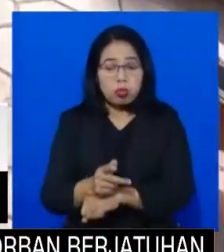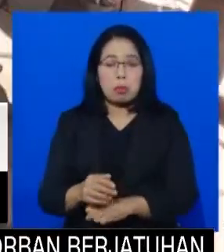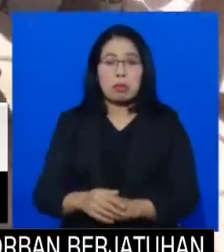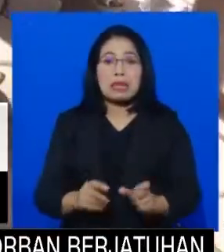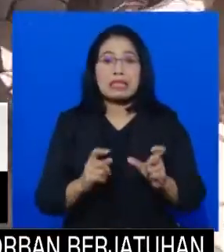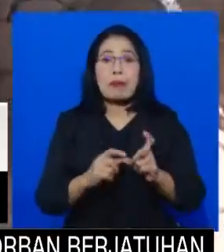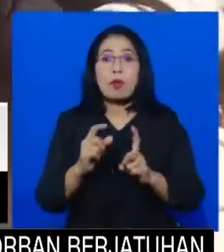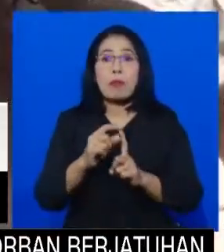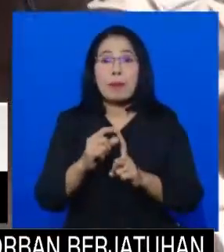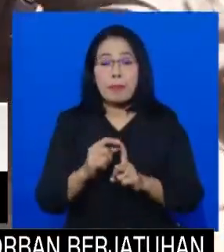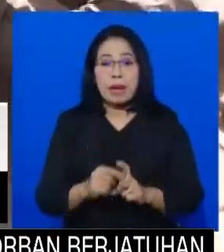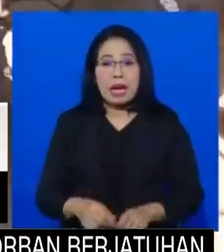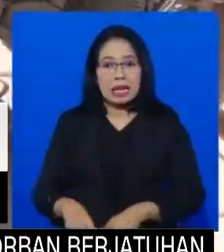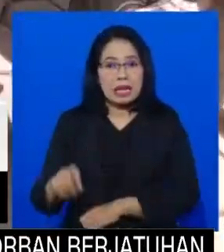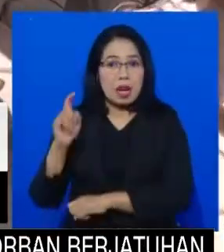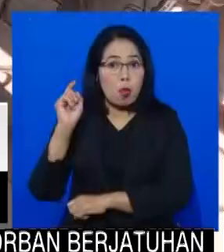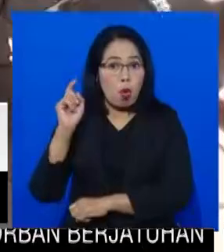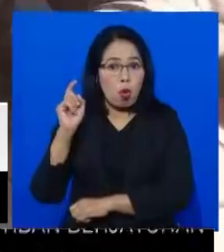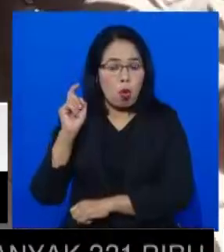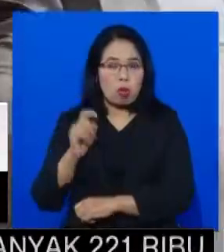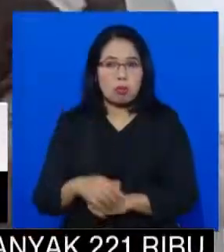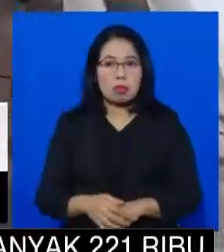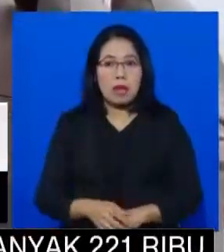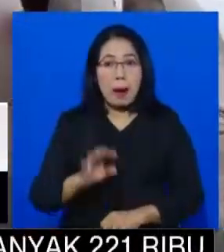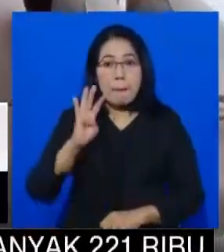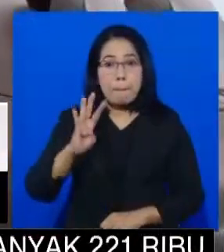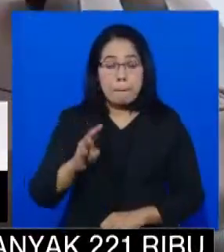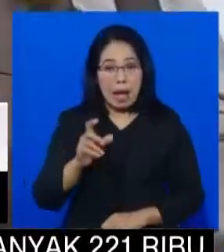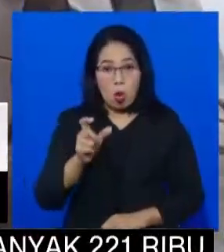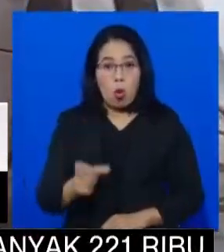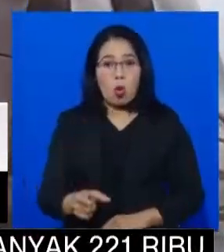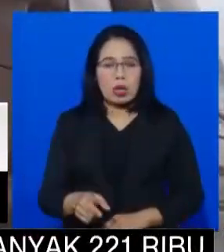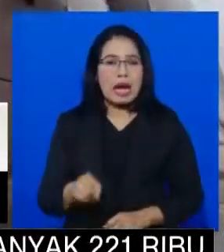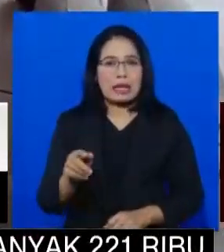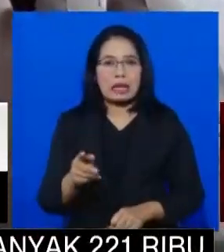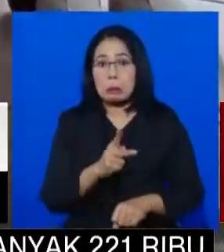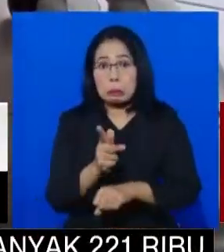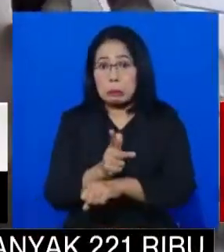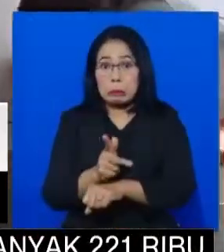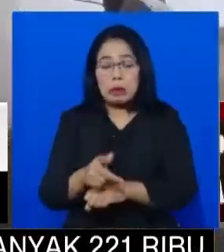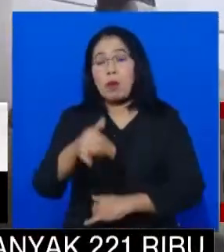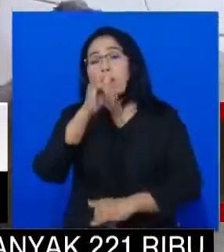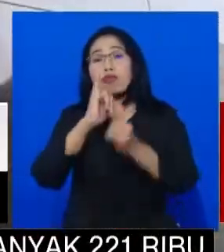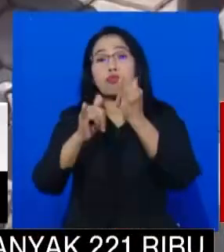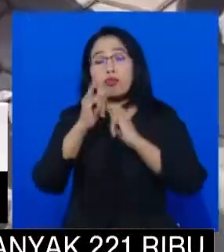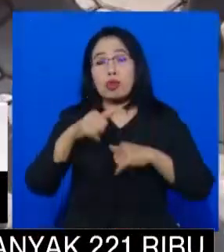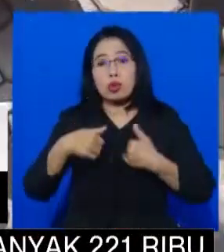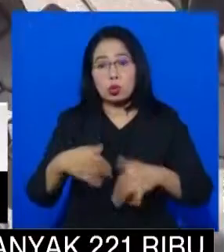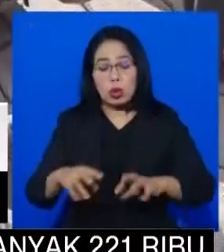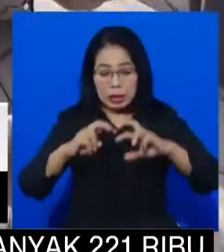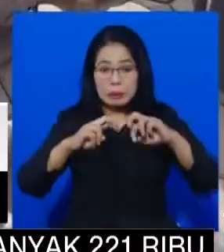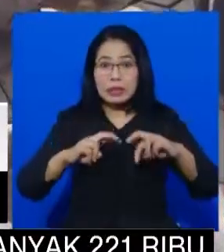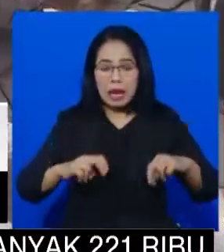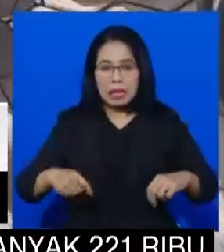Bogor. Buntut dari tindakan tidak terpuji ini, keempat anggota Satpol PP yang terekam kamera berpesta miras sudah menjalani pemeriksaan